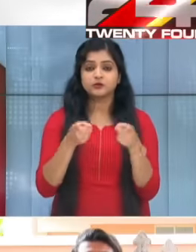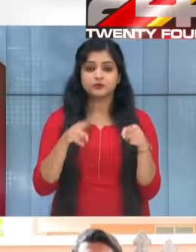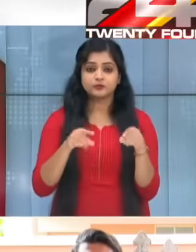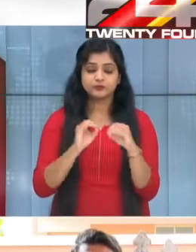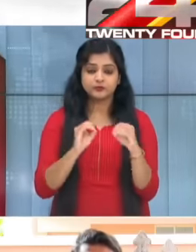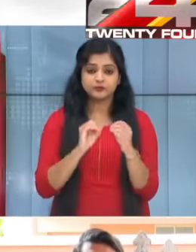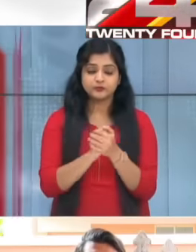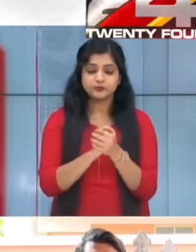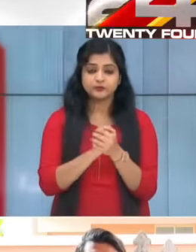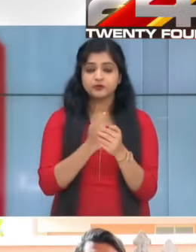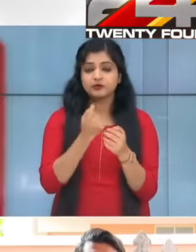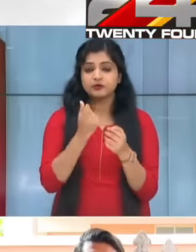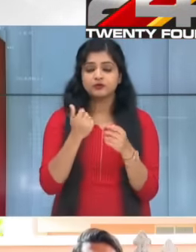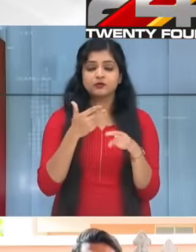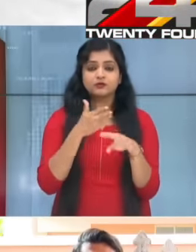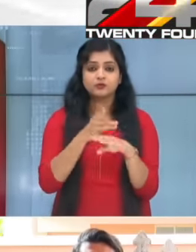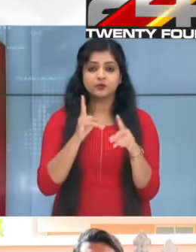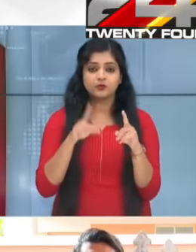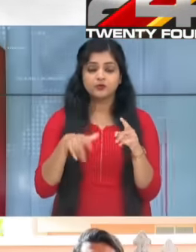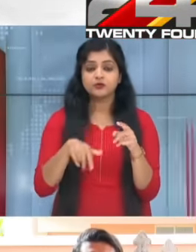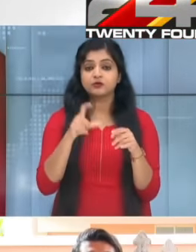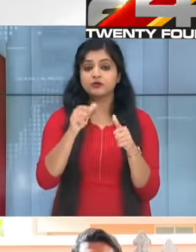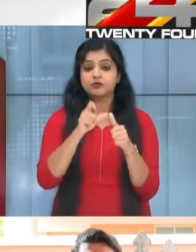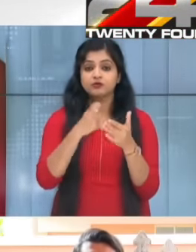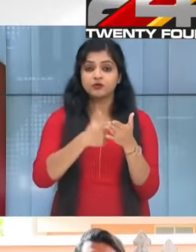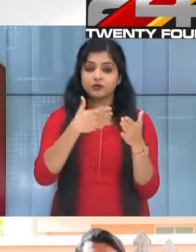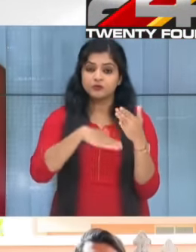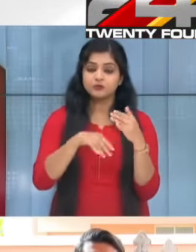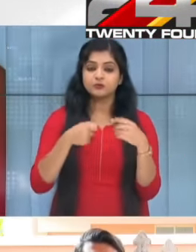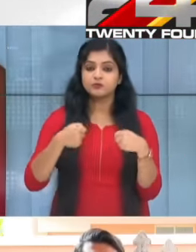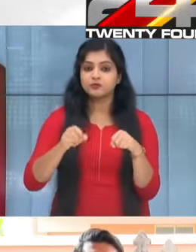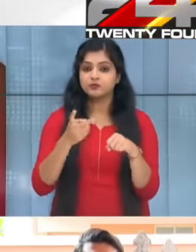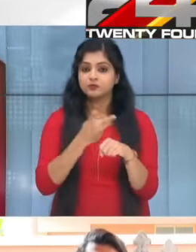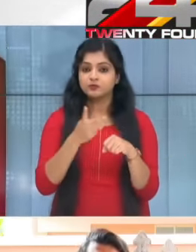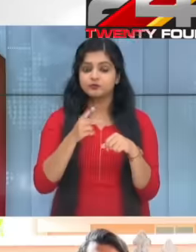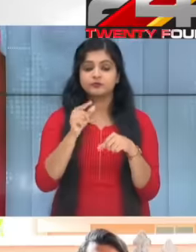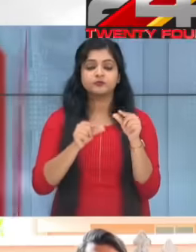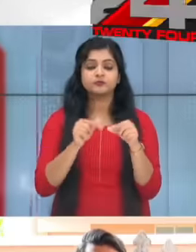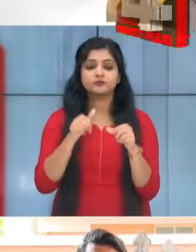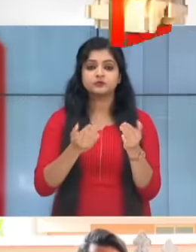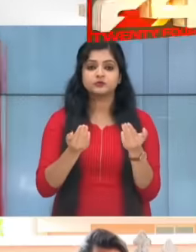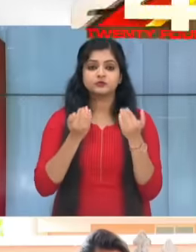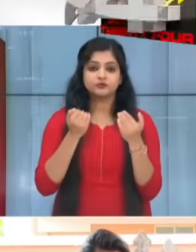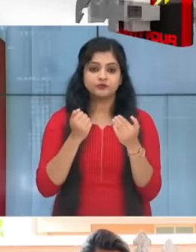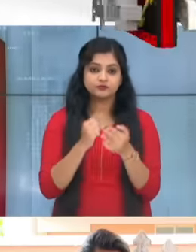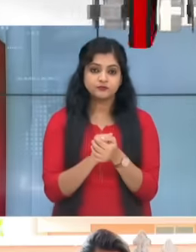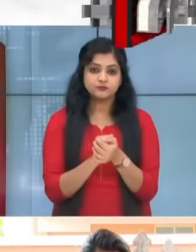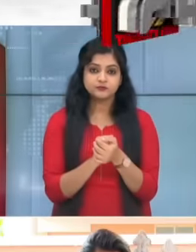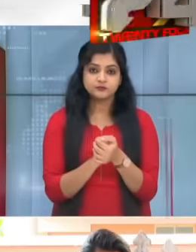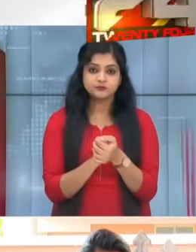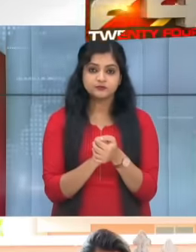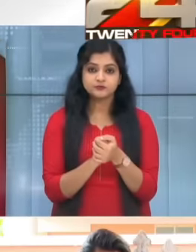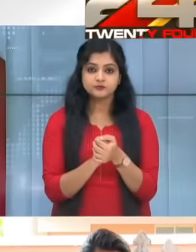എന്തായാലും ചെറിയ നിസ്സാര പരിക്കുകളോടുകൂടി ഈ കാറിലുണ്ടായിരുന്നവരും ബൈക്കിലുണ്ടായിരുന്ന ആളുകളും രക്ഷപ്പെട്ടു. പ്രവിത,